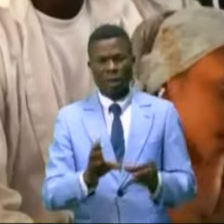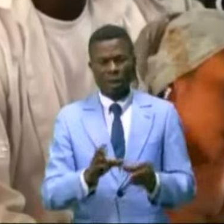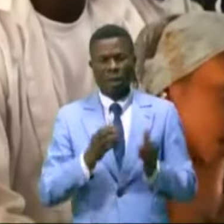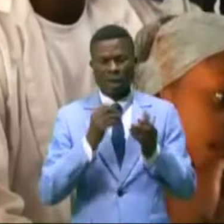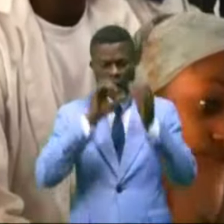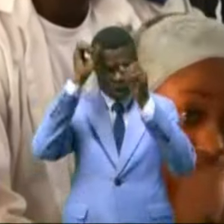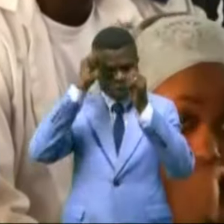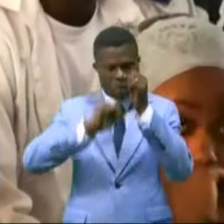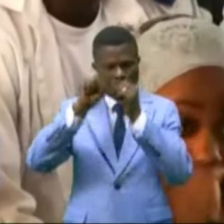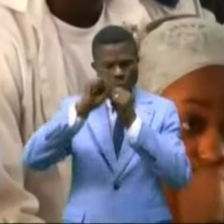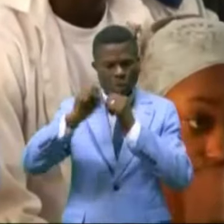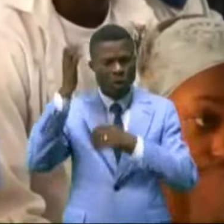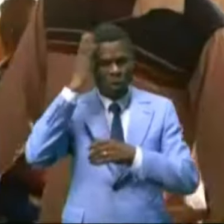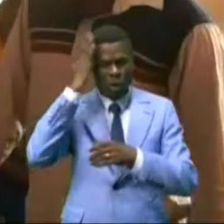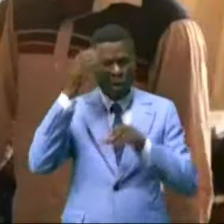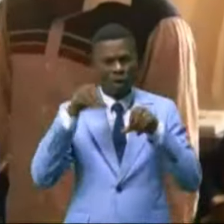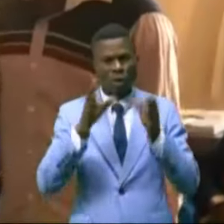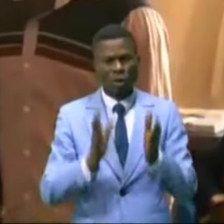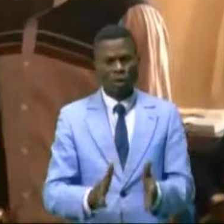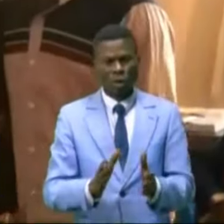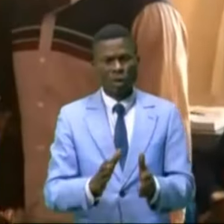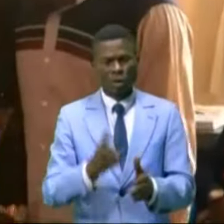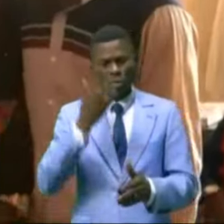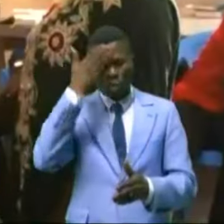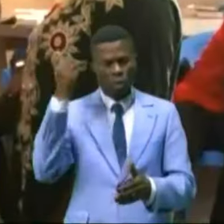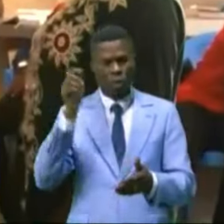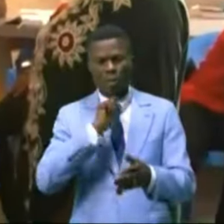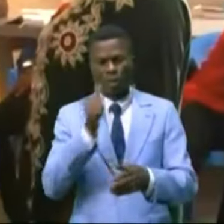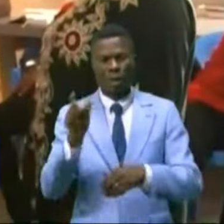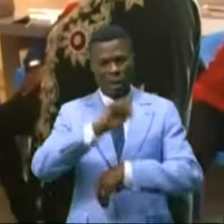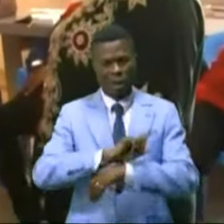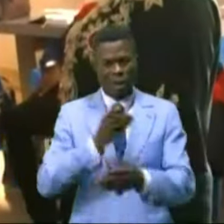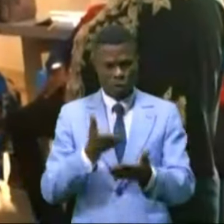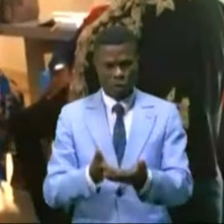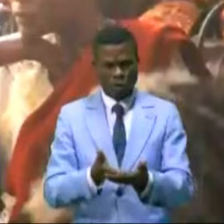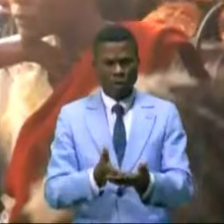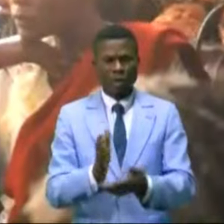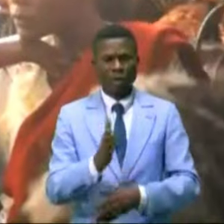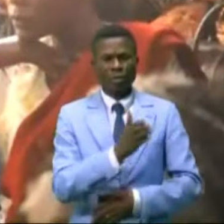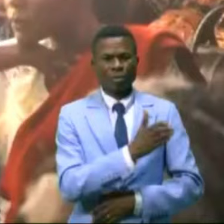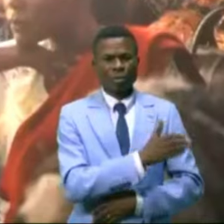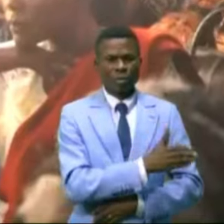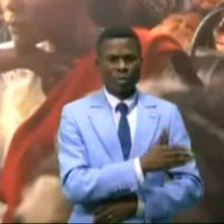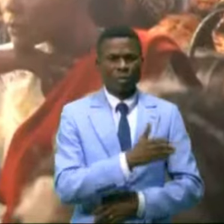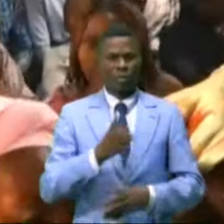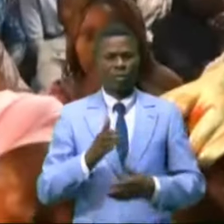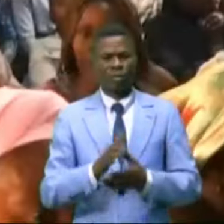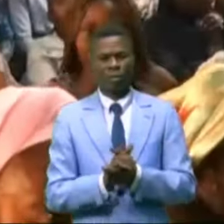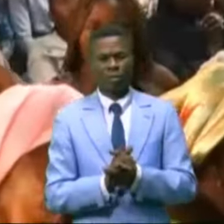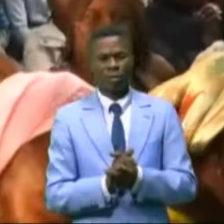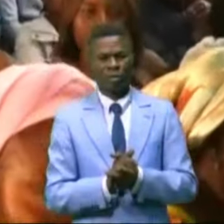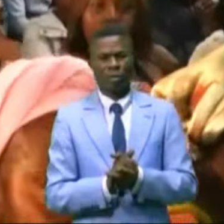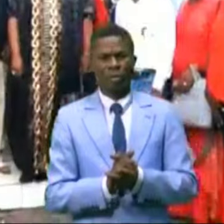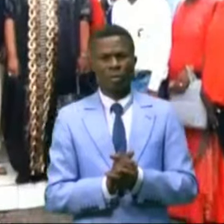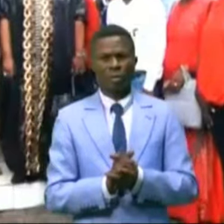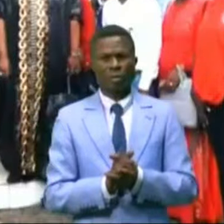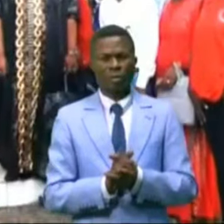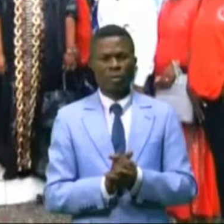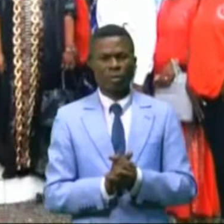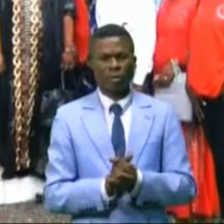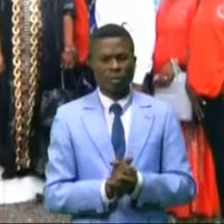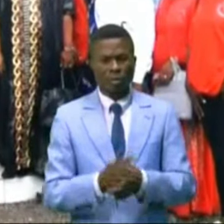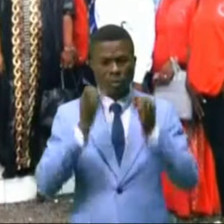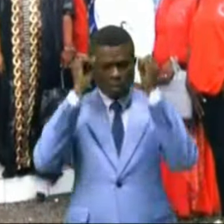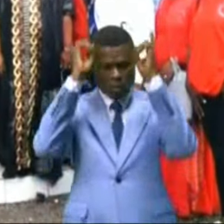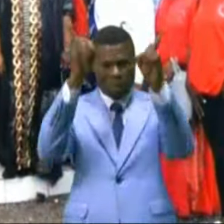conscience de la population congolaise en vue d'immortaliser les âmes de nos martyres à travers les actions de solidarité et de conscientisation pour une